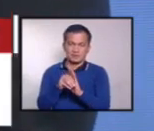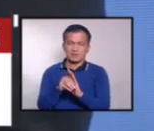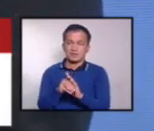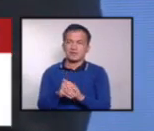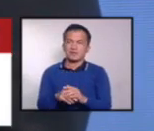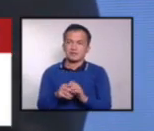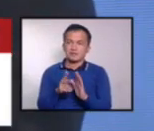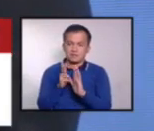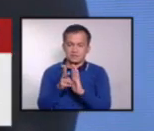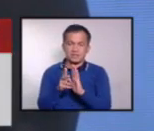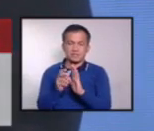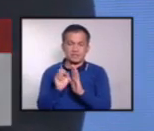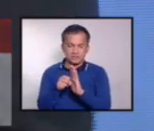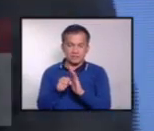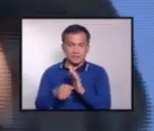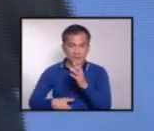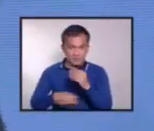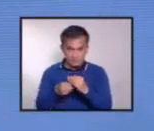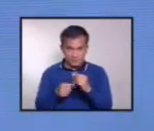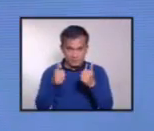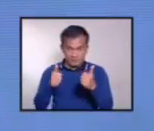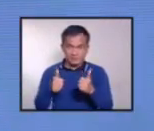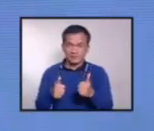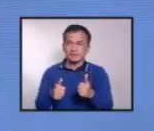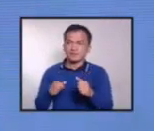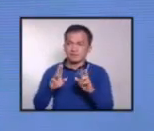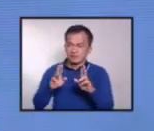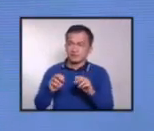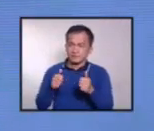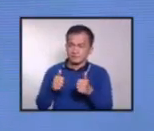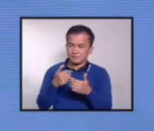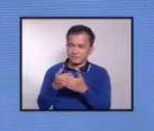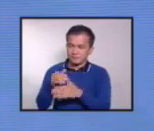seconds pag may follow-up. Okay, game. Okay, magandang gabi rin.